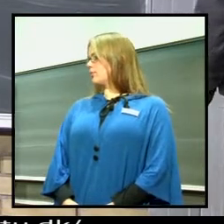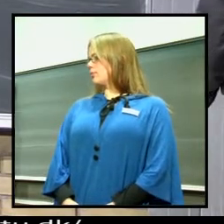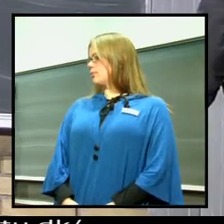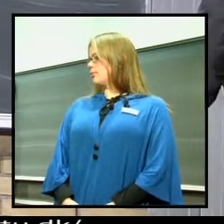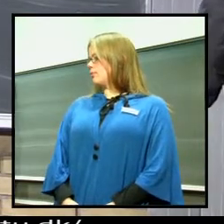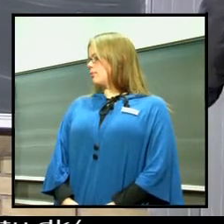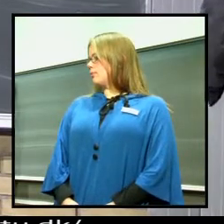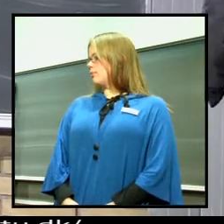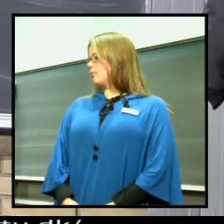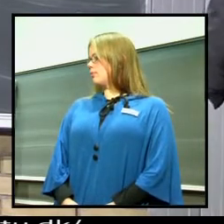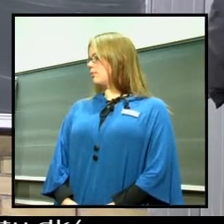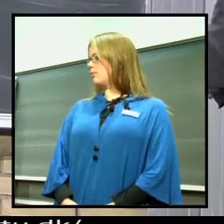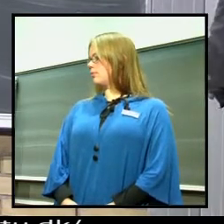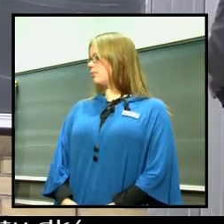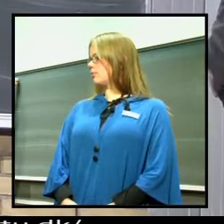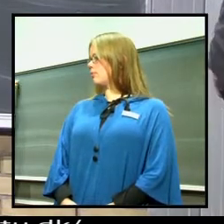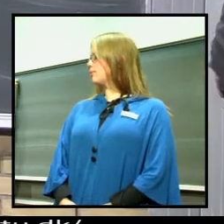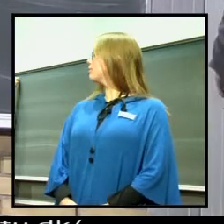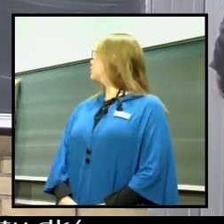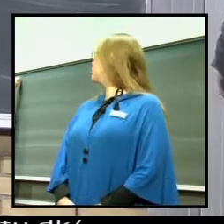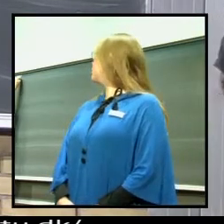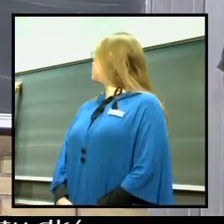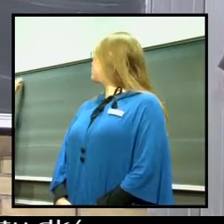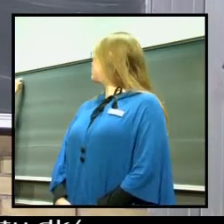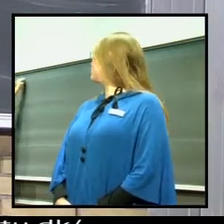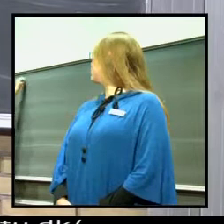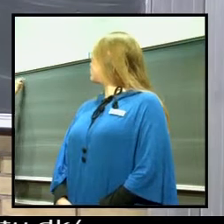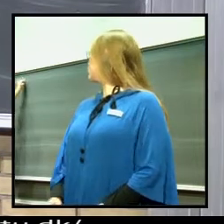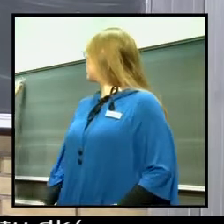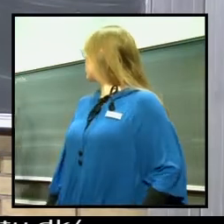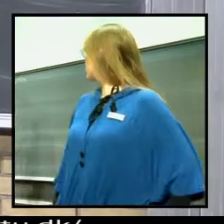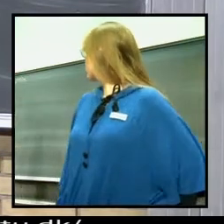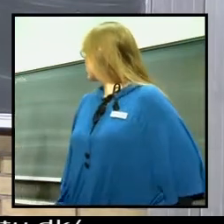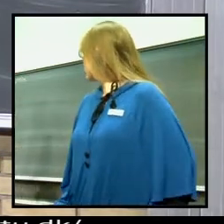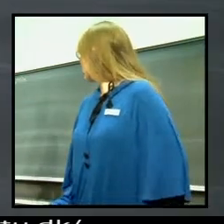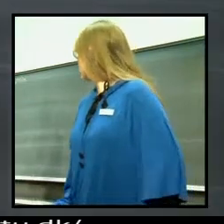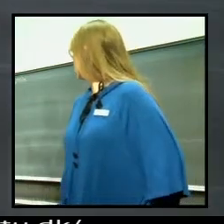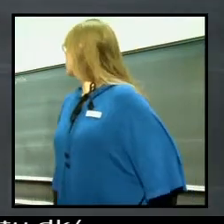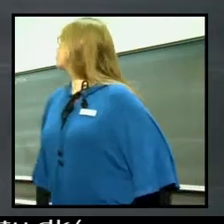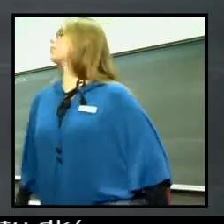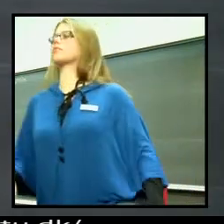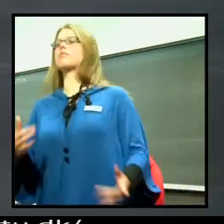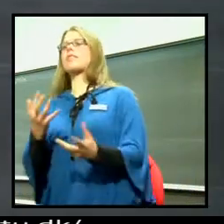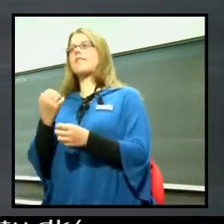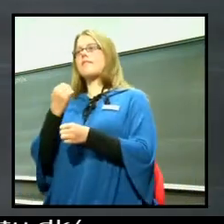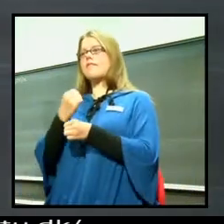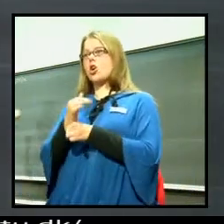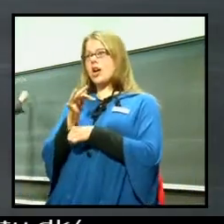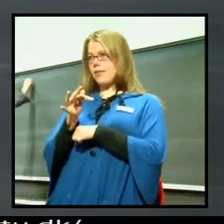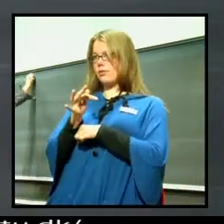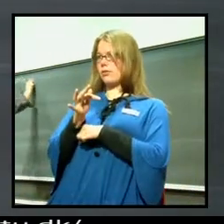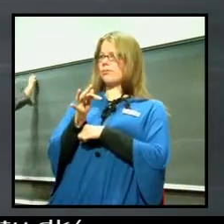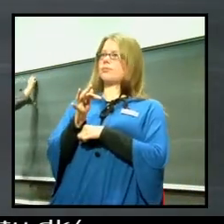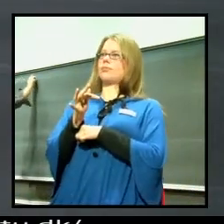beta x2 af t er lige med. Hvad gør f? Nå jo, den starter